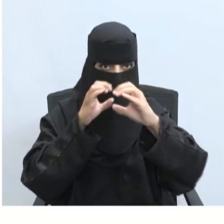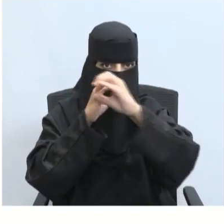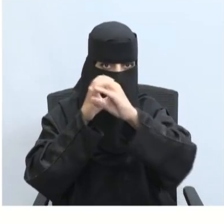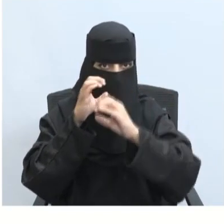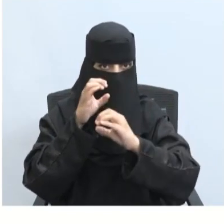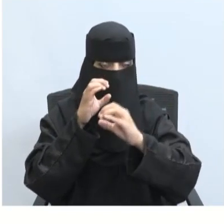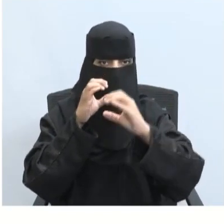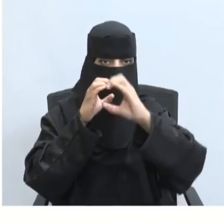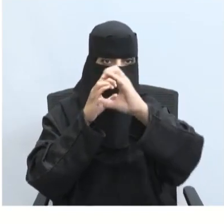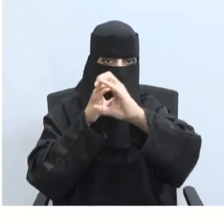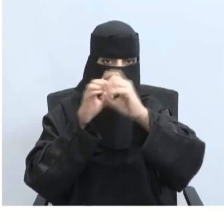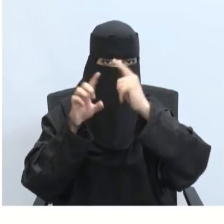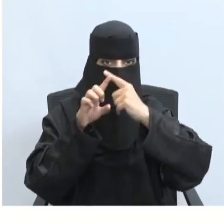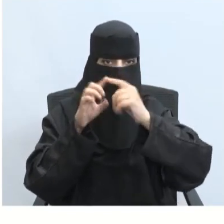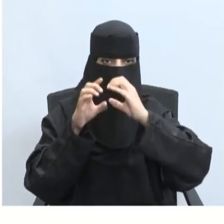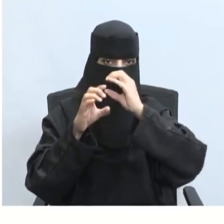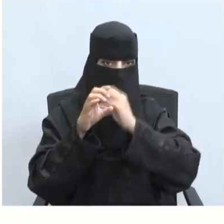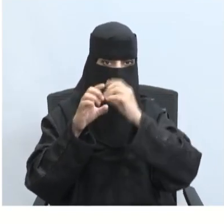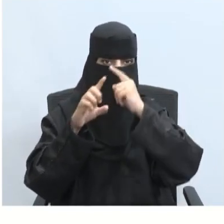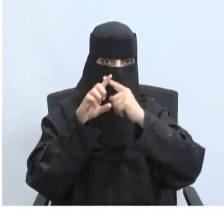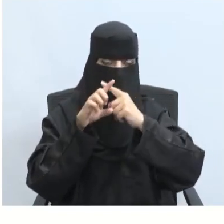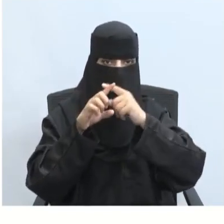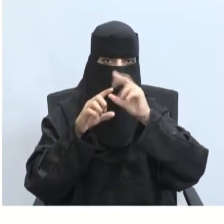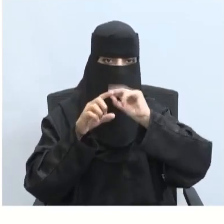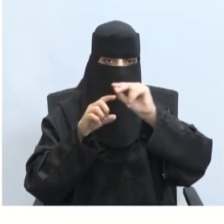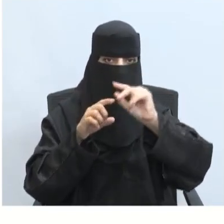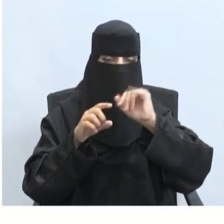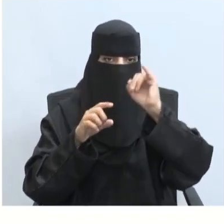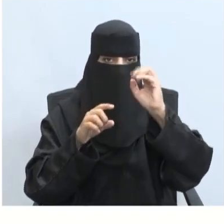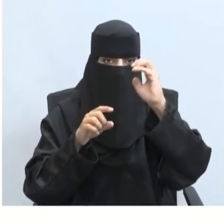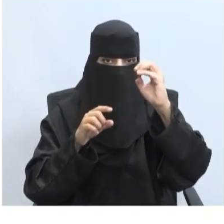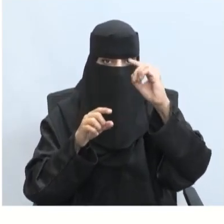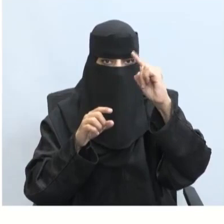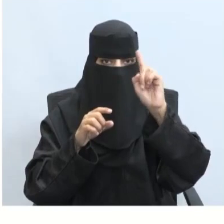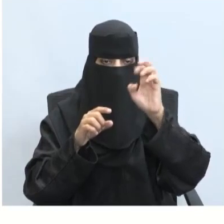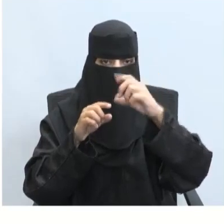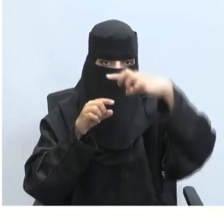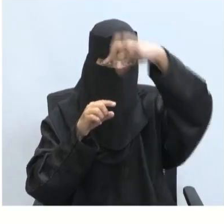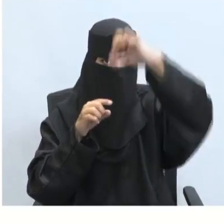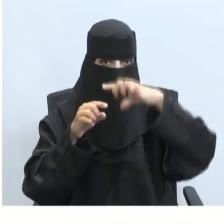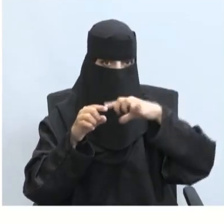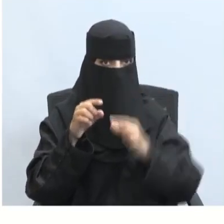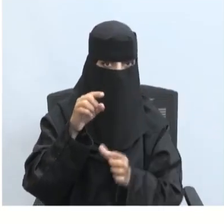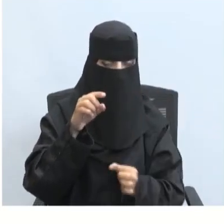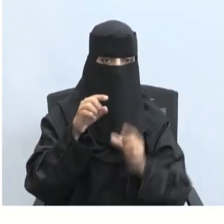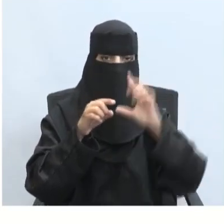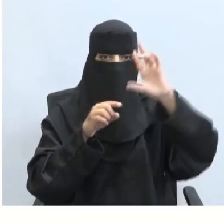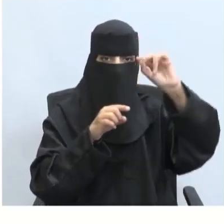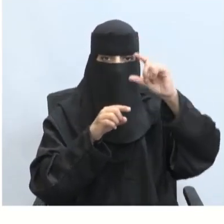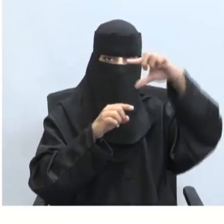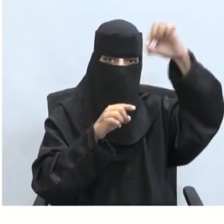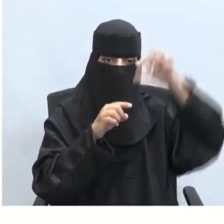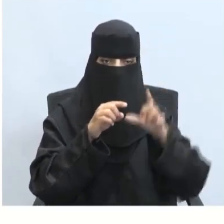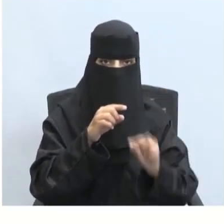متجاورين المنظار يتكون من عدستين محدبتين في كل في كل تلسكوب عدسه محدبه